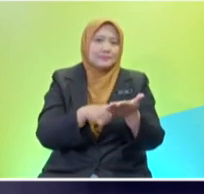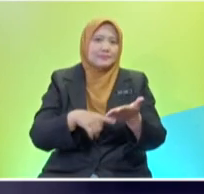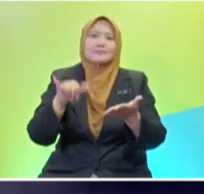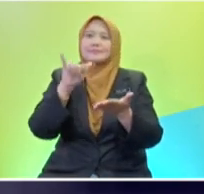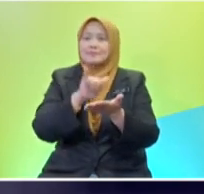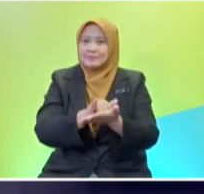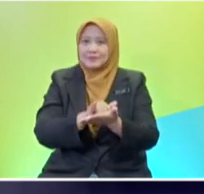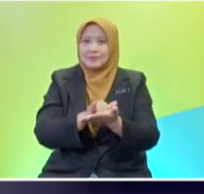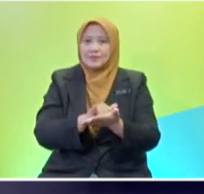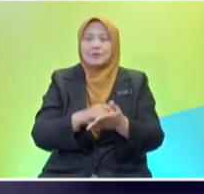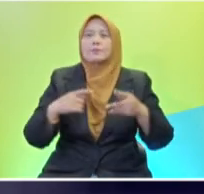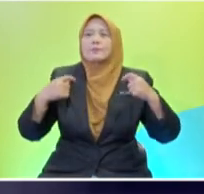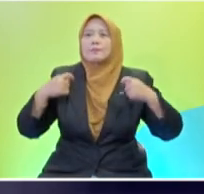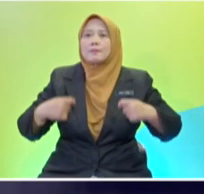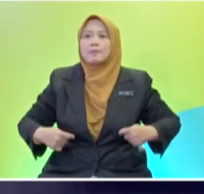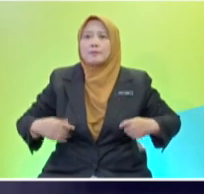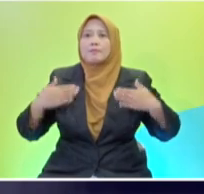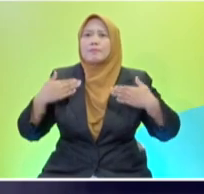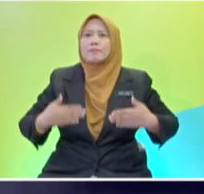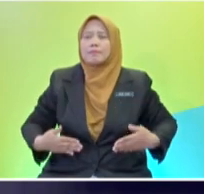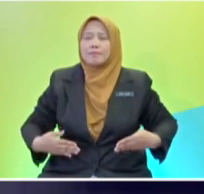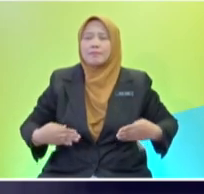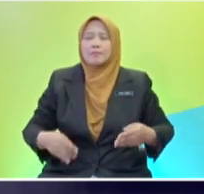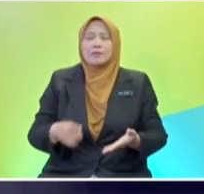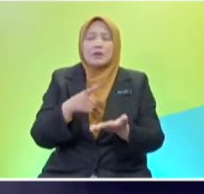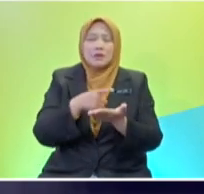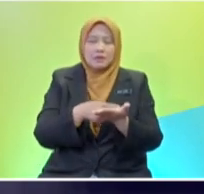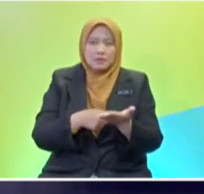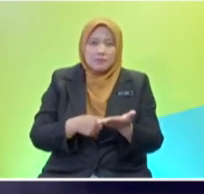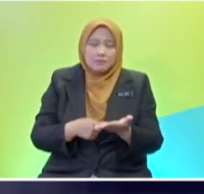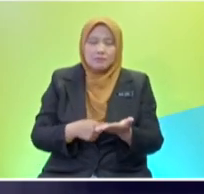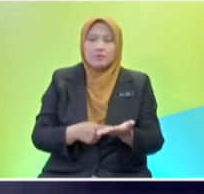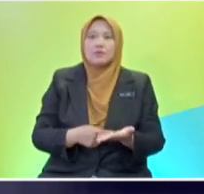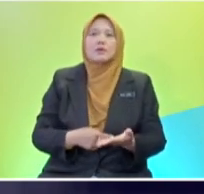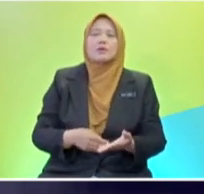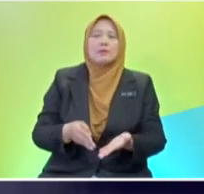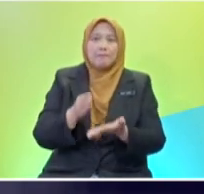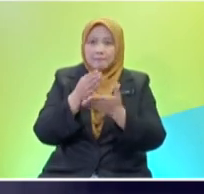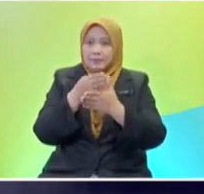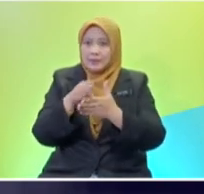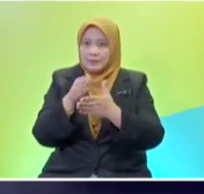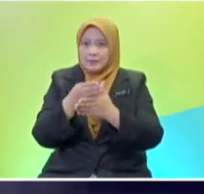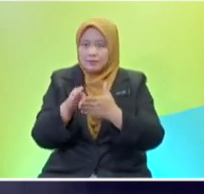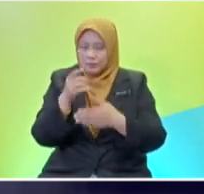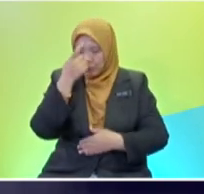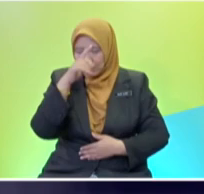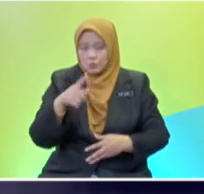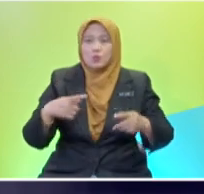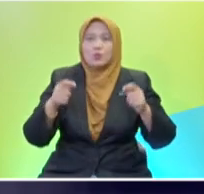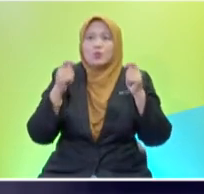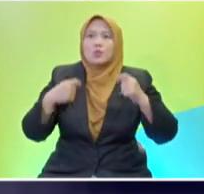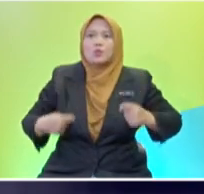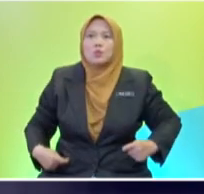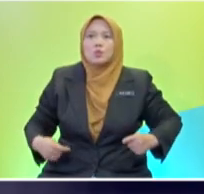dan eee bagian-bagian tubuh badan kayak mana yang kita belajar kita tidak kalah kita akan namun tubuh